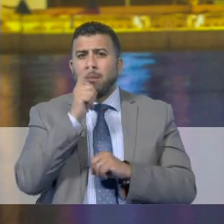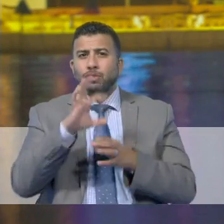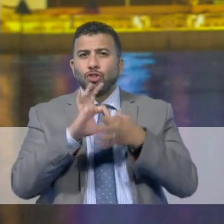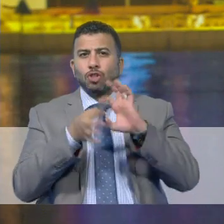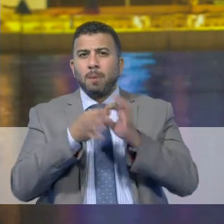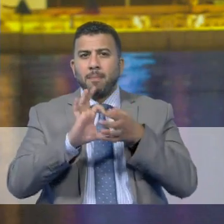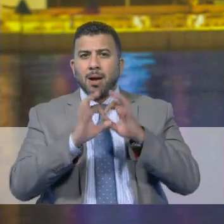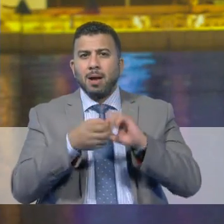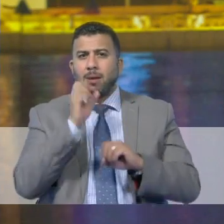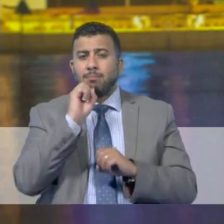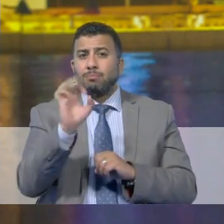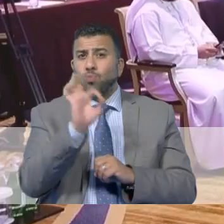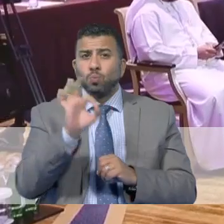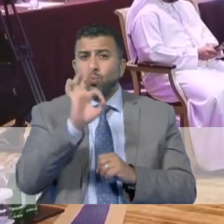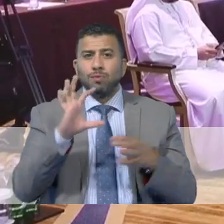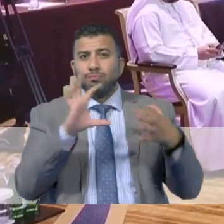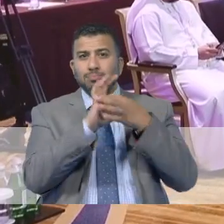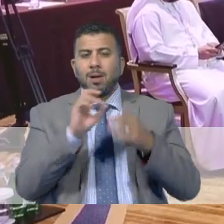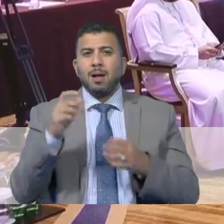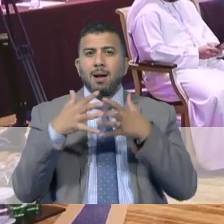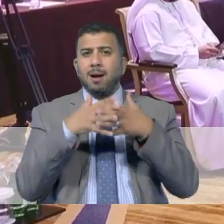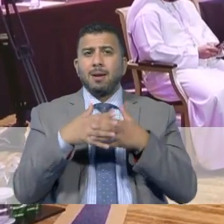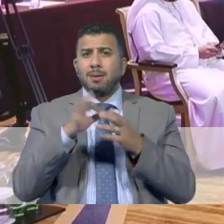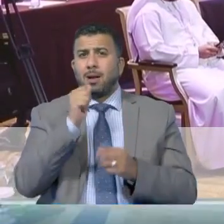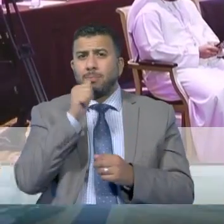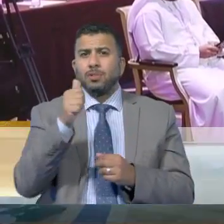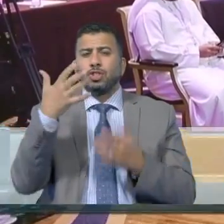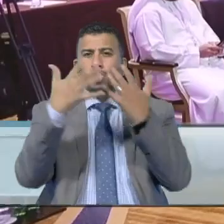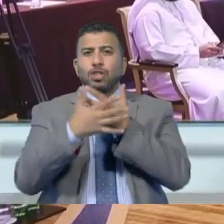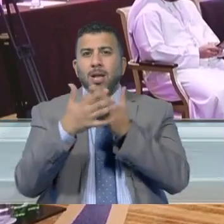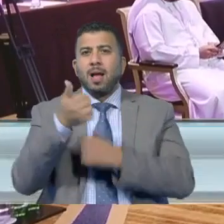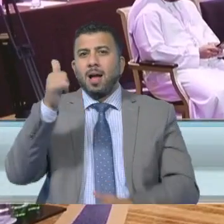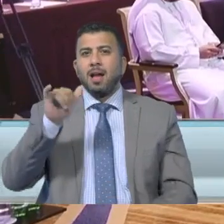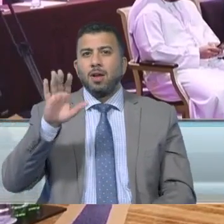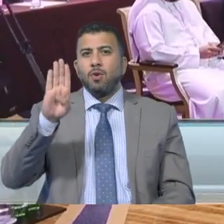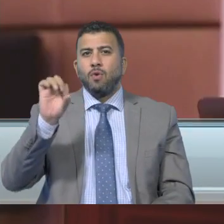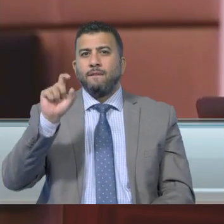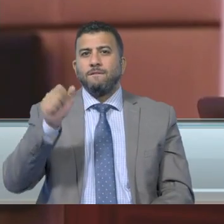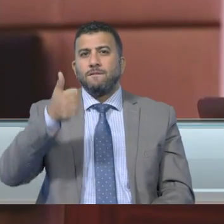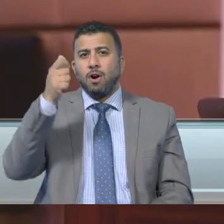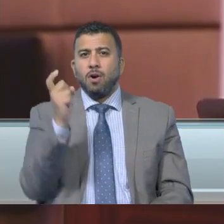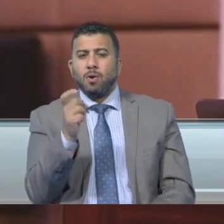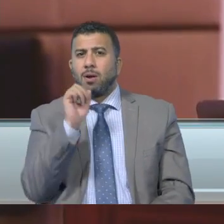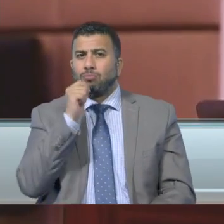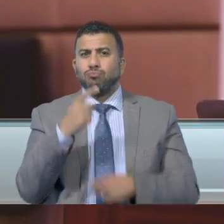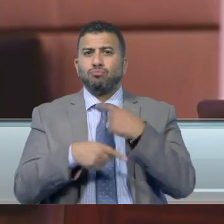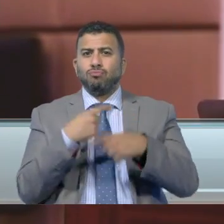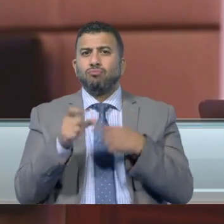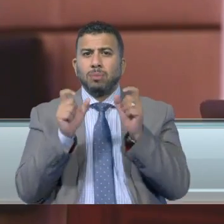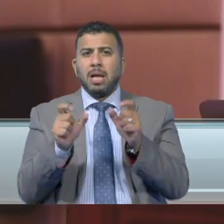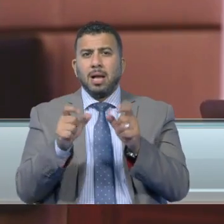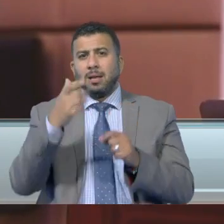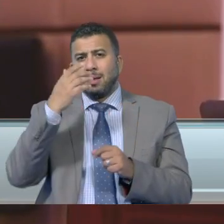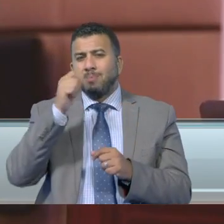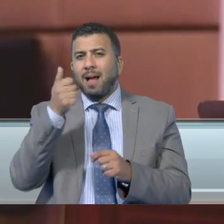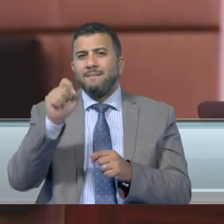لإدارة الآفات بالولايات المتحدة وشركة آيكوفار المتخصصة في الحلول المستدامة لمكافحة آفات